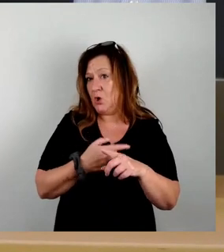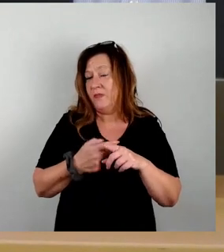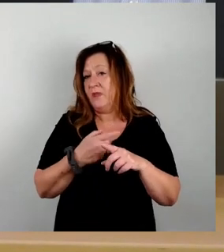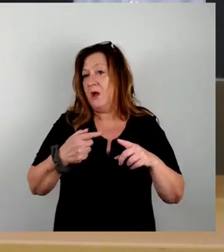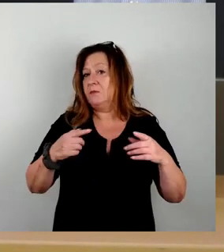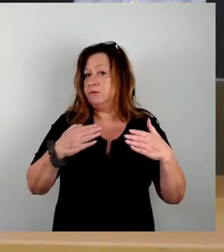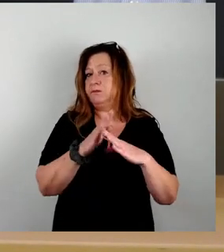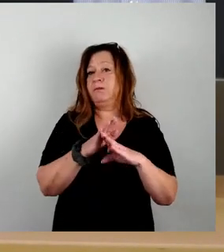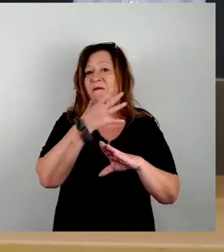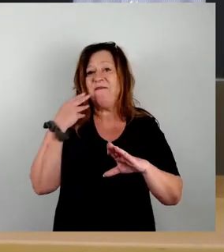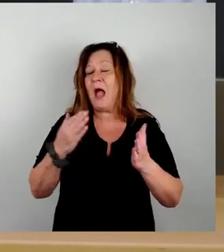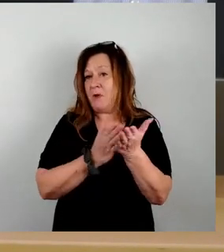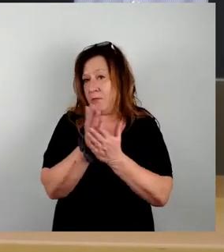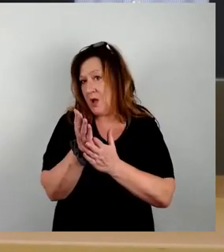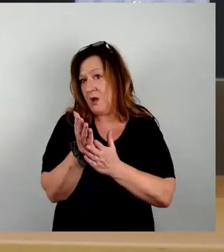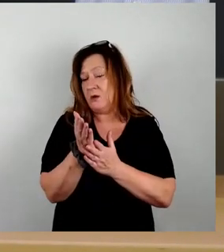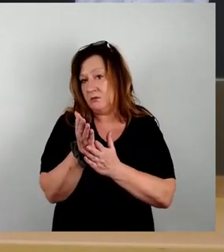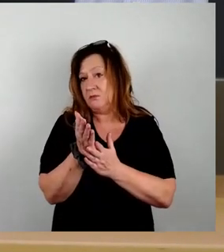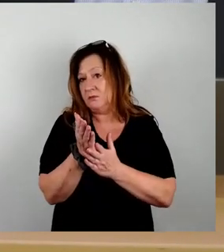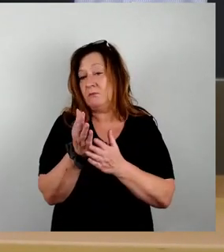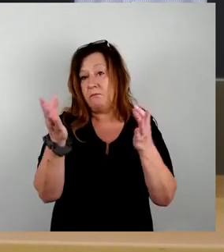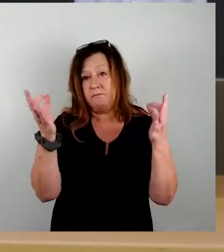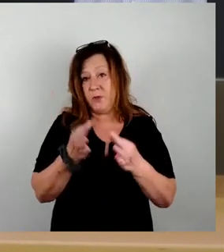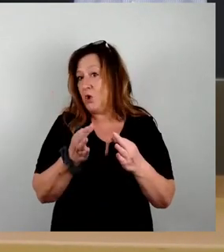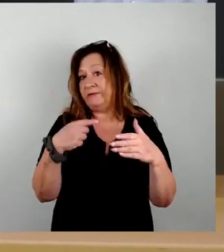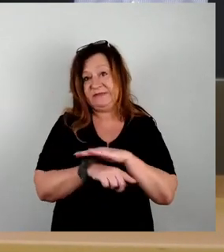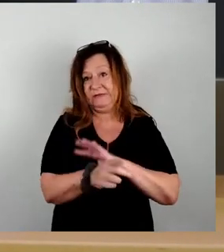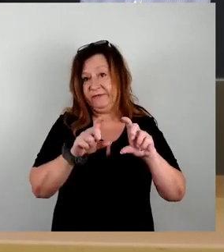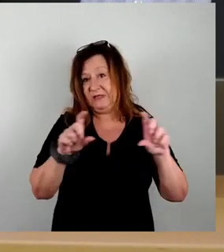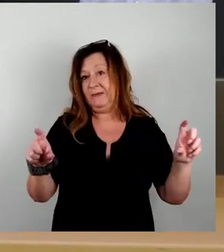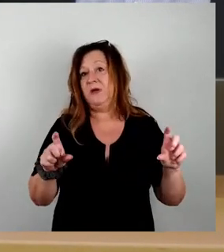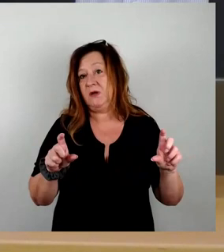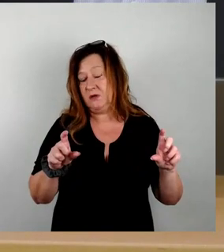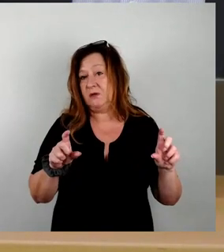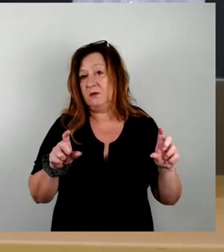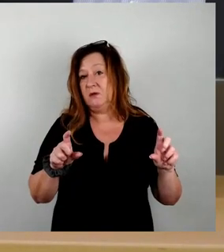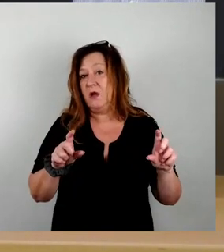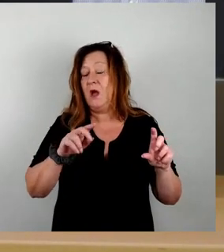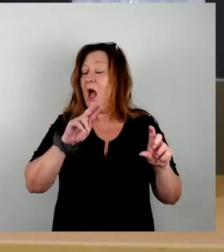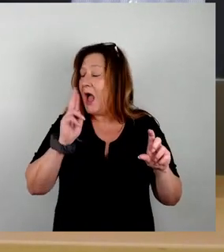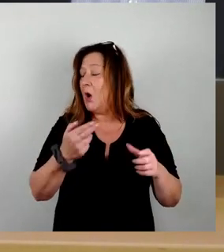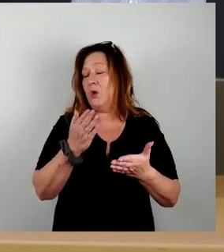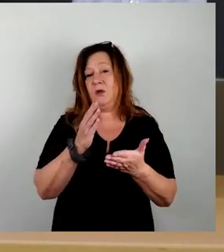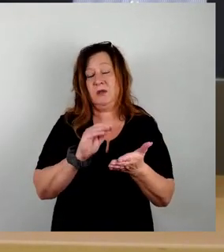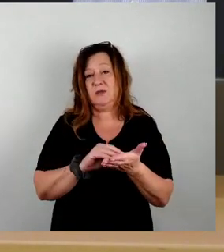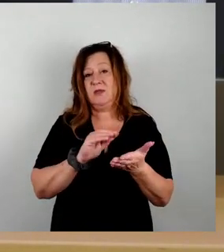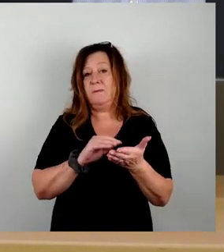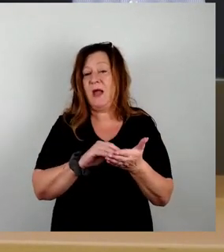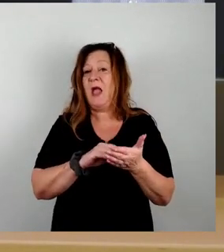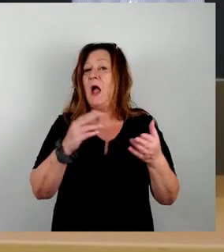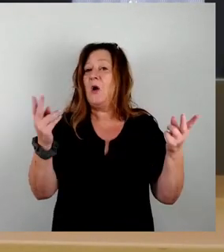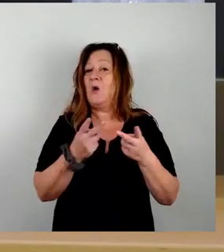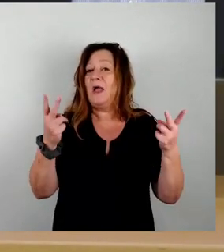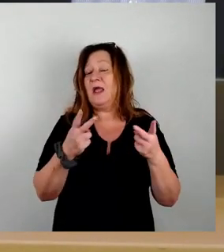Wärmeplan angeht, das ist entsprechend auch für das kommende Jahr vorgesehen, in ähnlichen Manier dann auch der